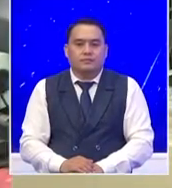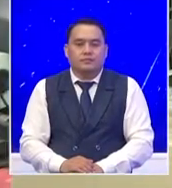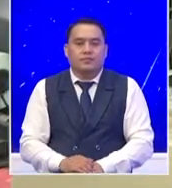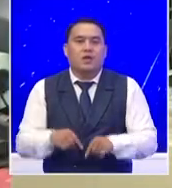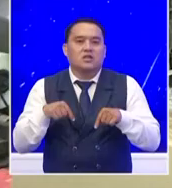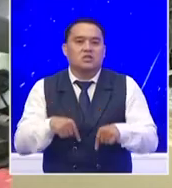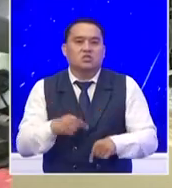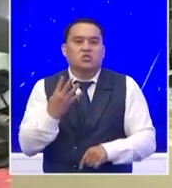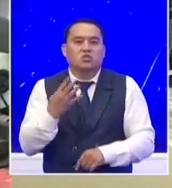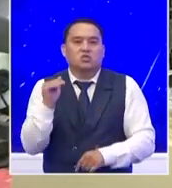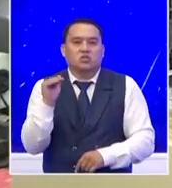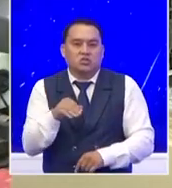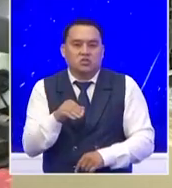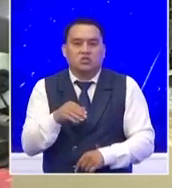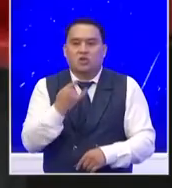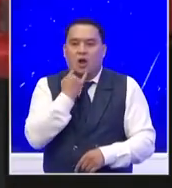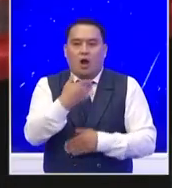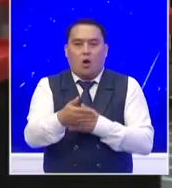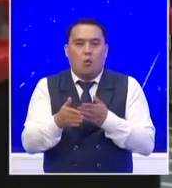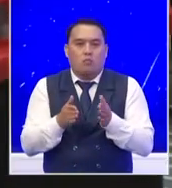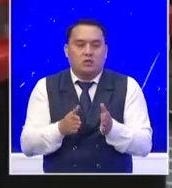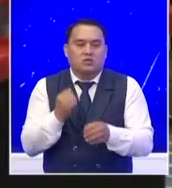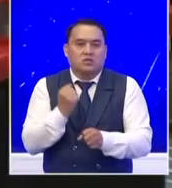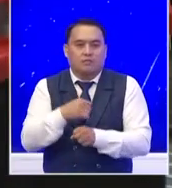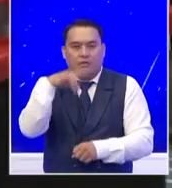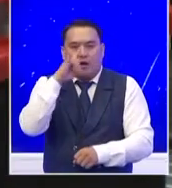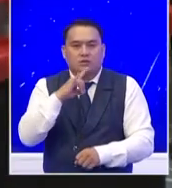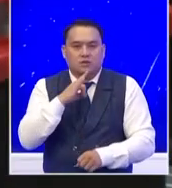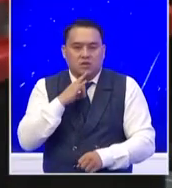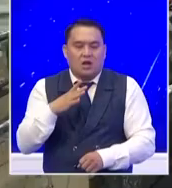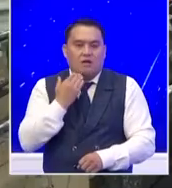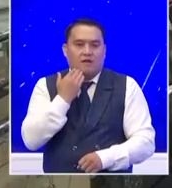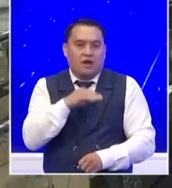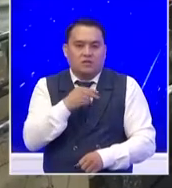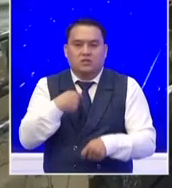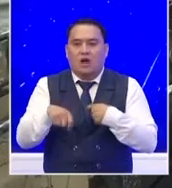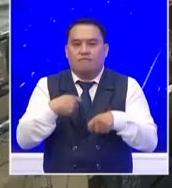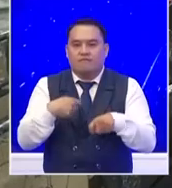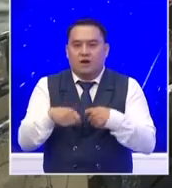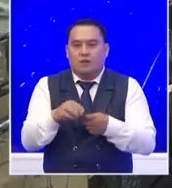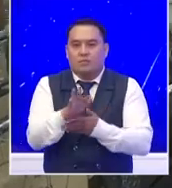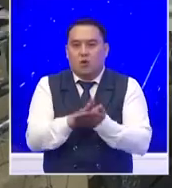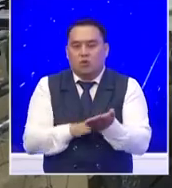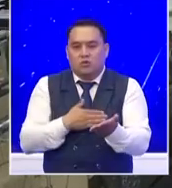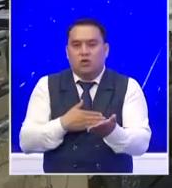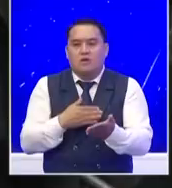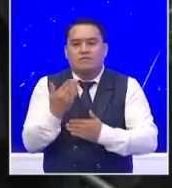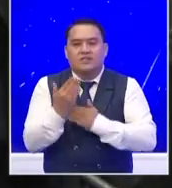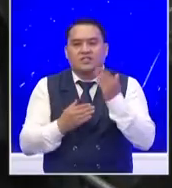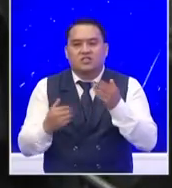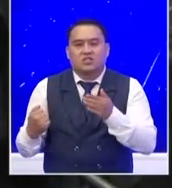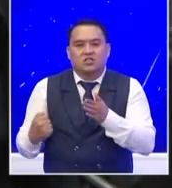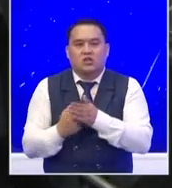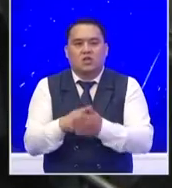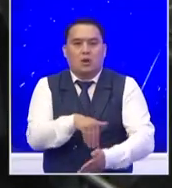Здесь свыше 4500 аккумуляторов с маркой сделано в Казахстане. Качественный товар, работающий длительное время при высоких